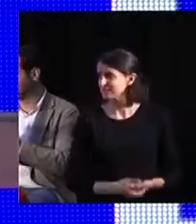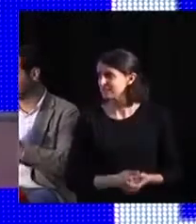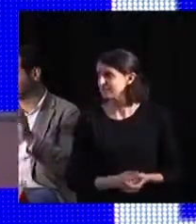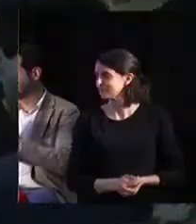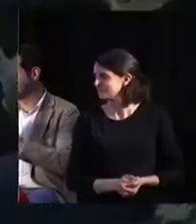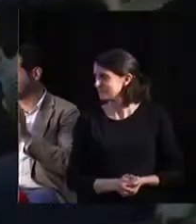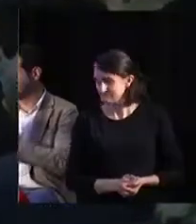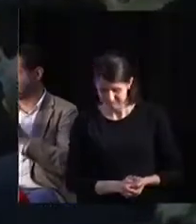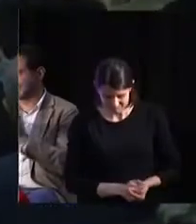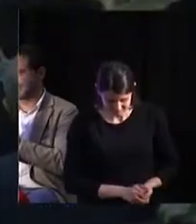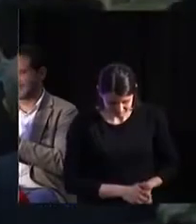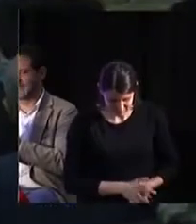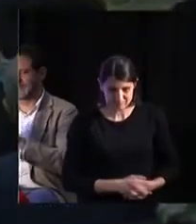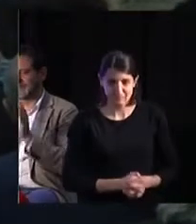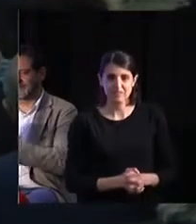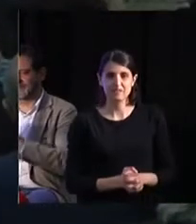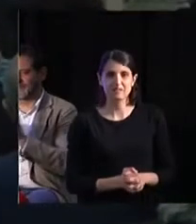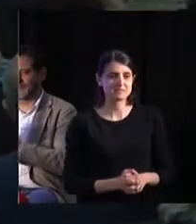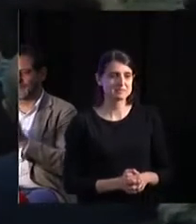passaran.